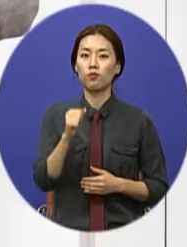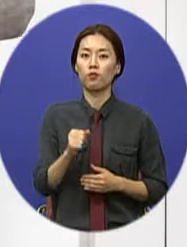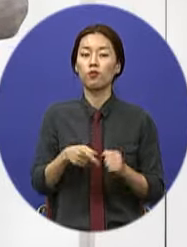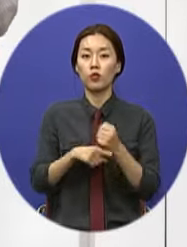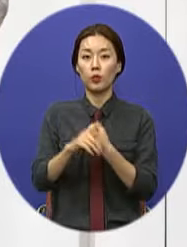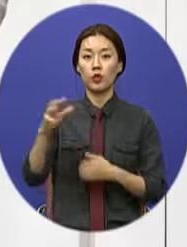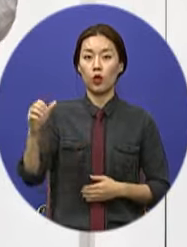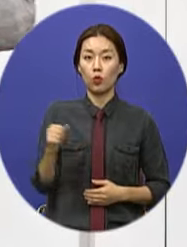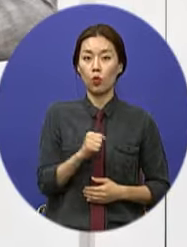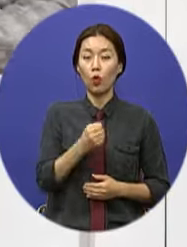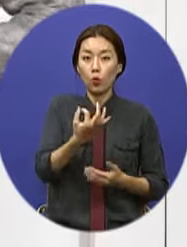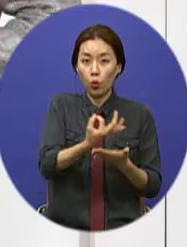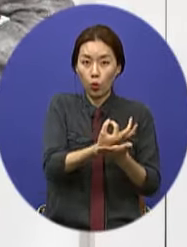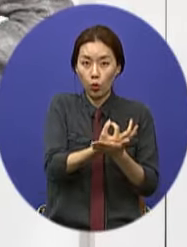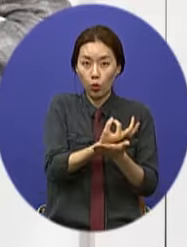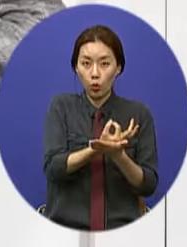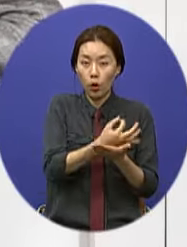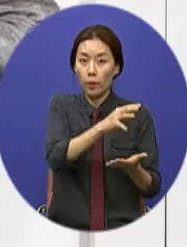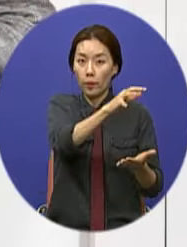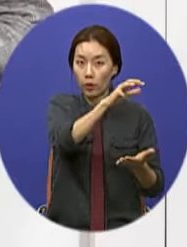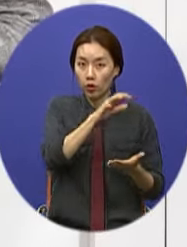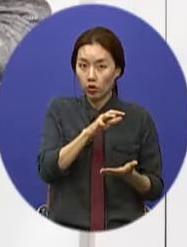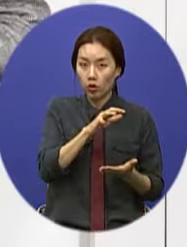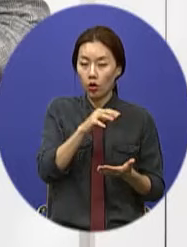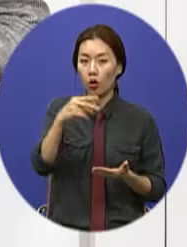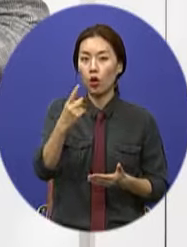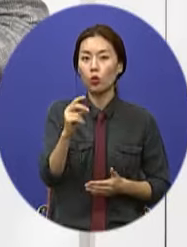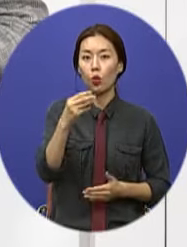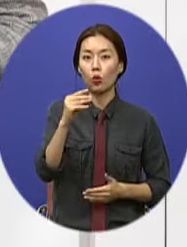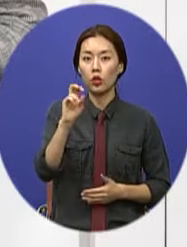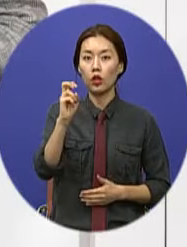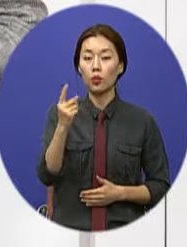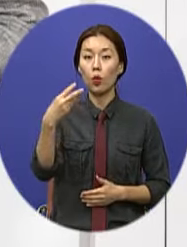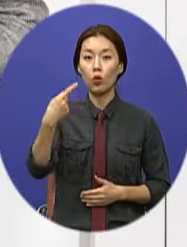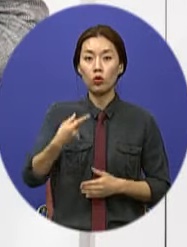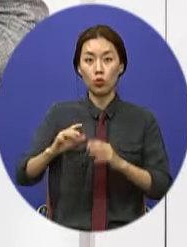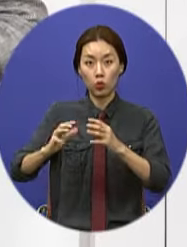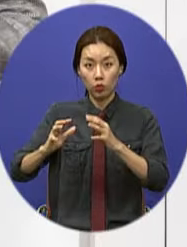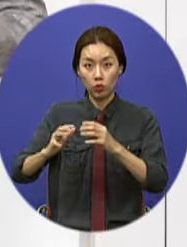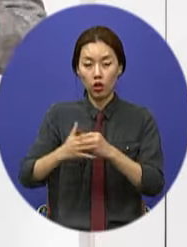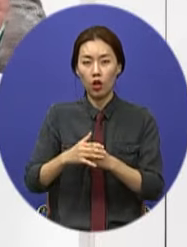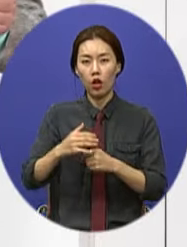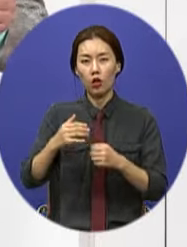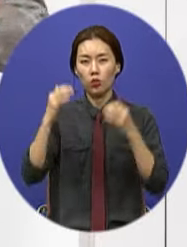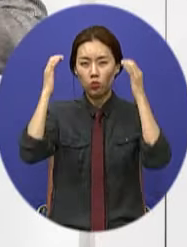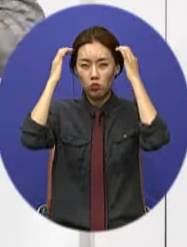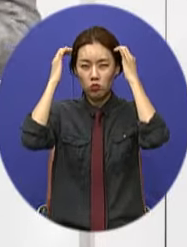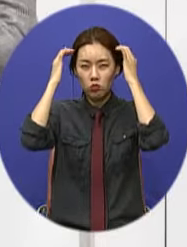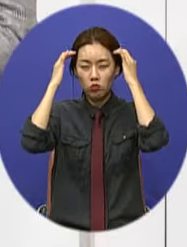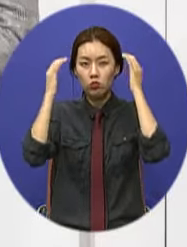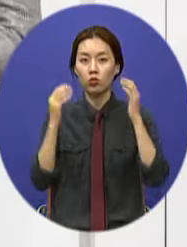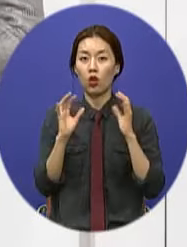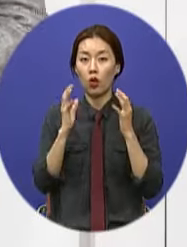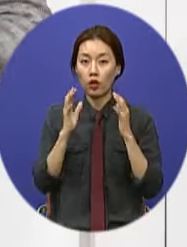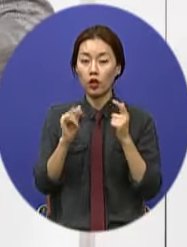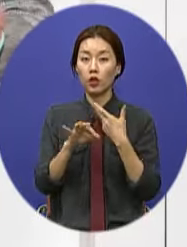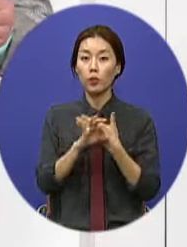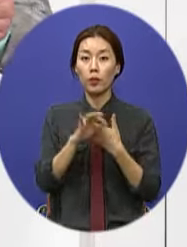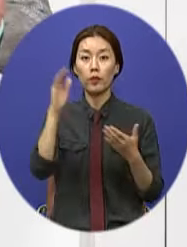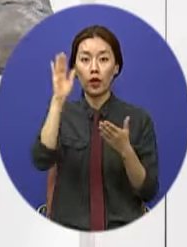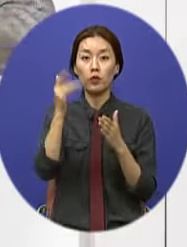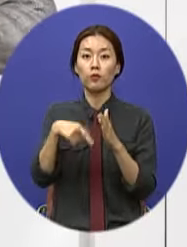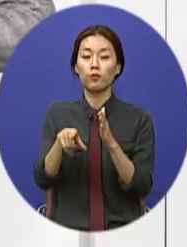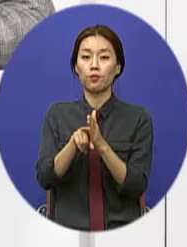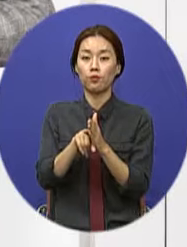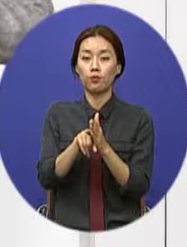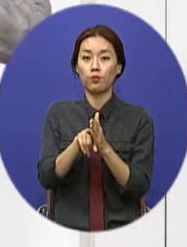있네요. 돈을 벌어가지고 또 동티모르에서 이제 고생하는 그 어린이들이나 이런